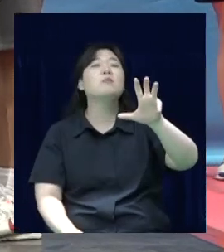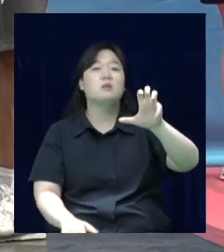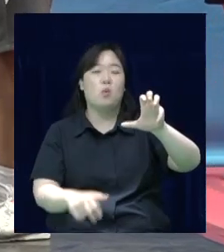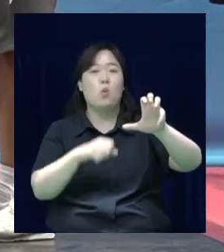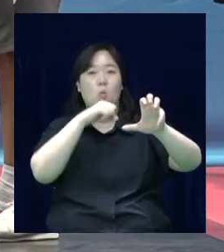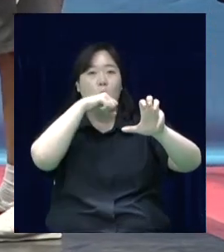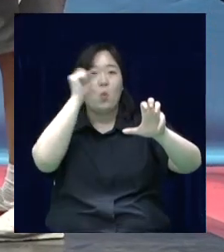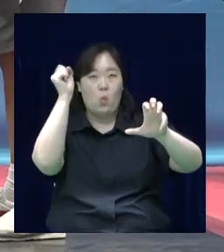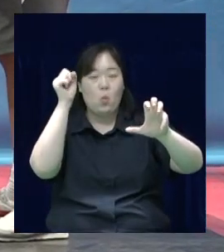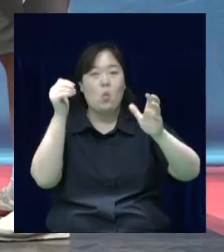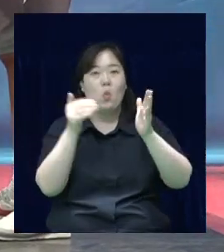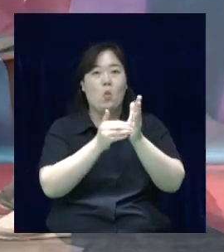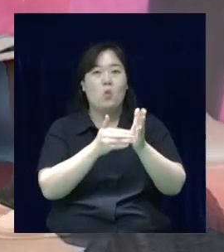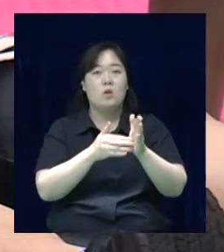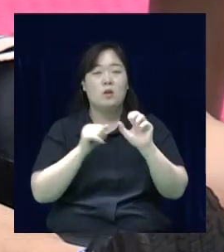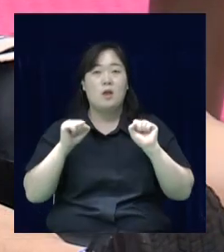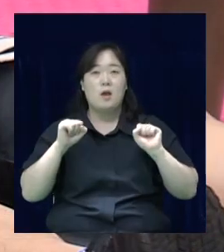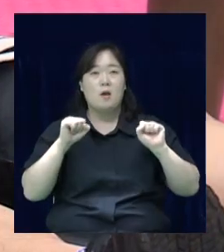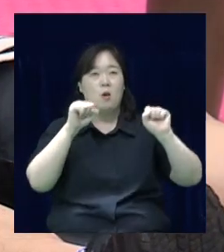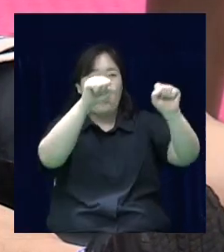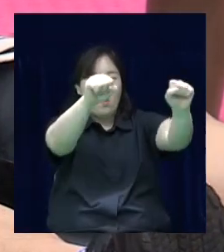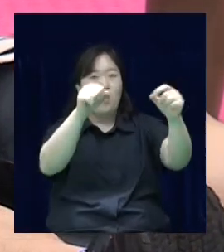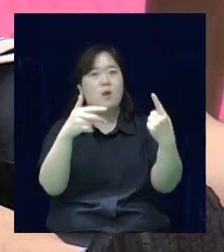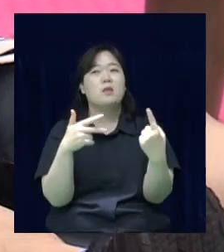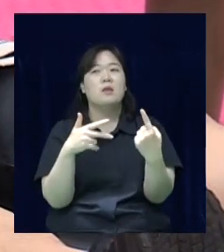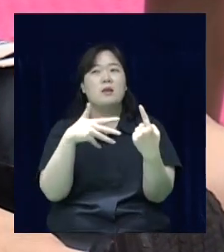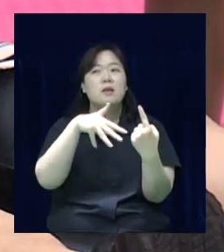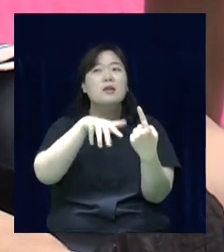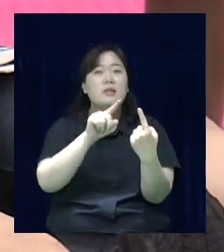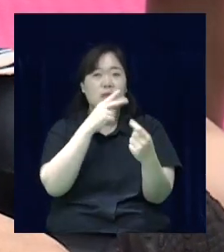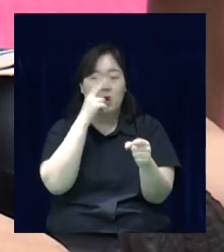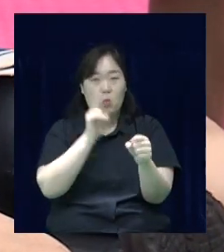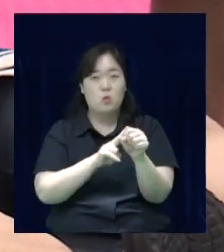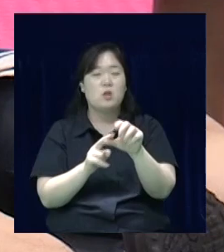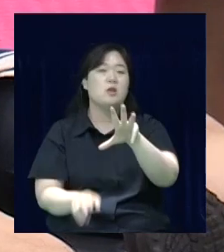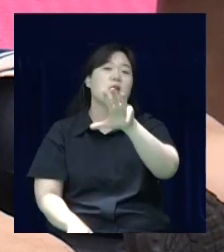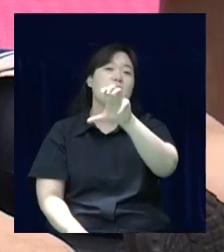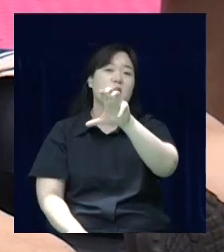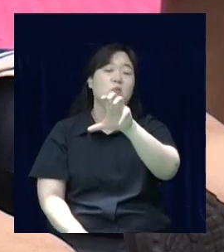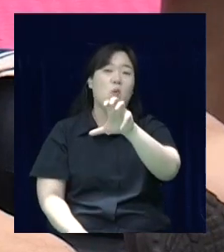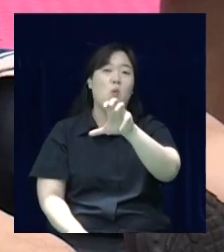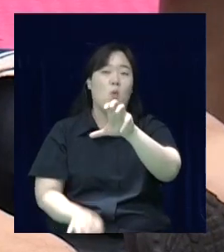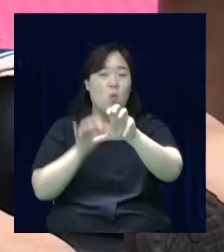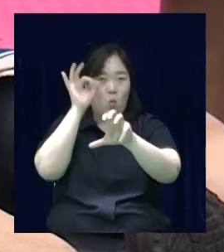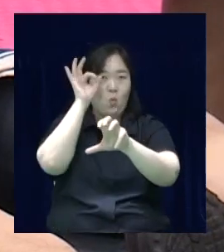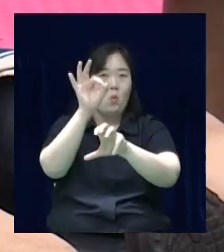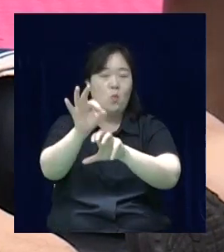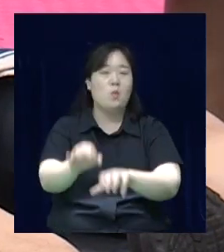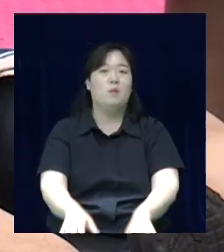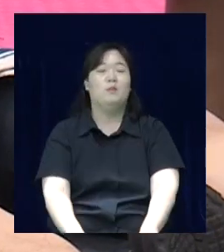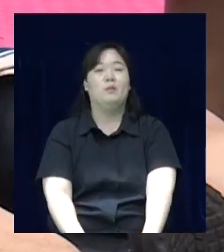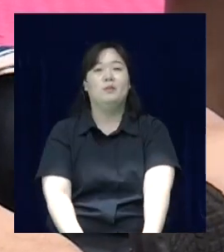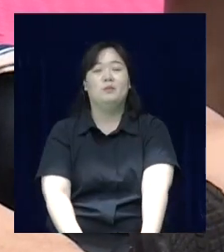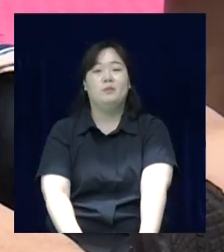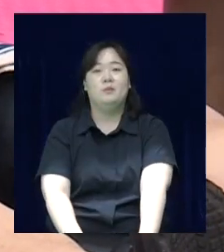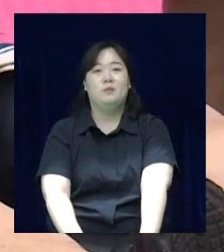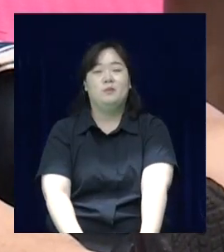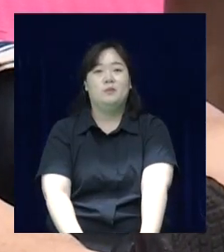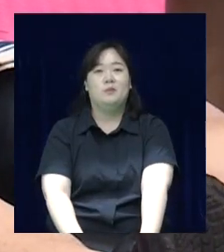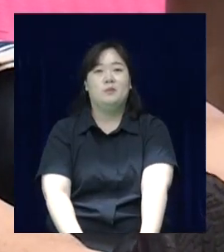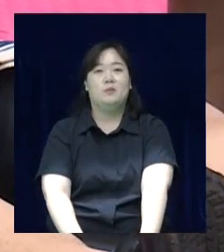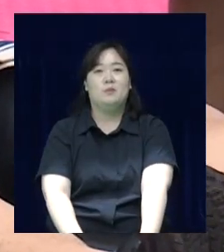35kg이었었는데 웨이트리프팅 1차 시도 35kg 살펴보도록 하겠습니다.